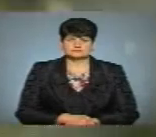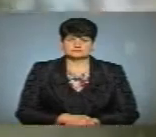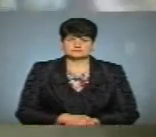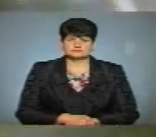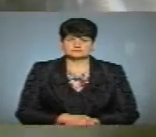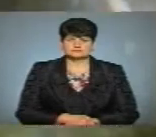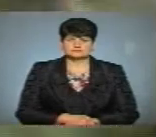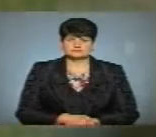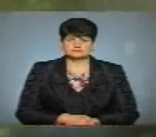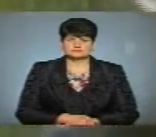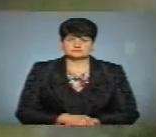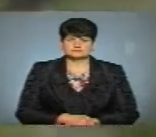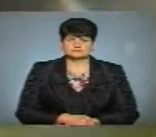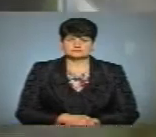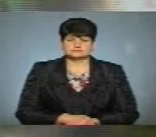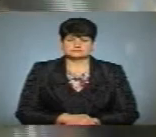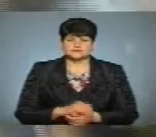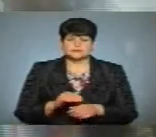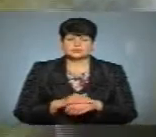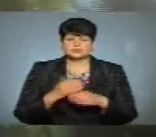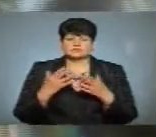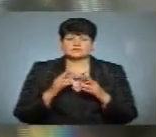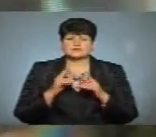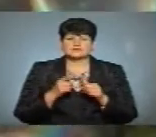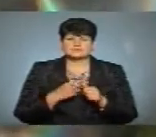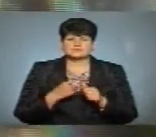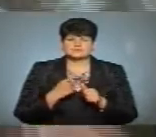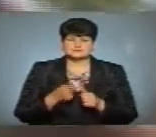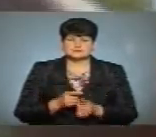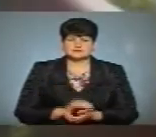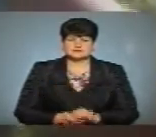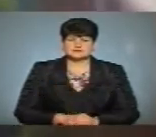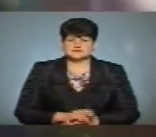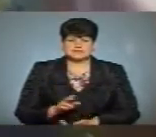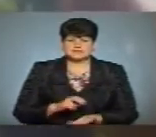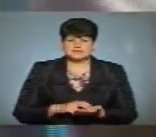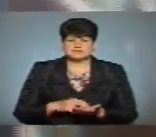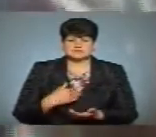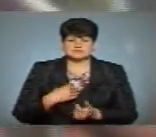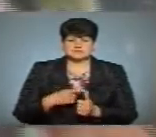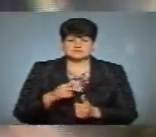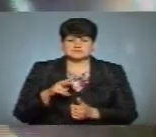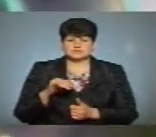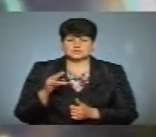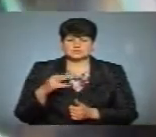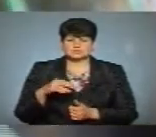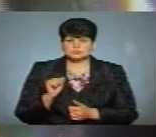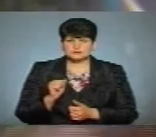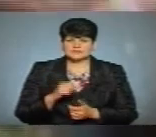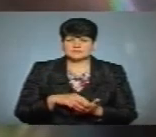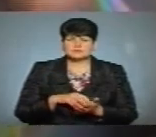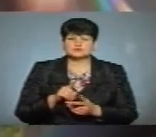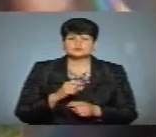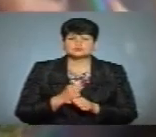Як тебе звати? Добрий день, як тебе звати, дівчинко? Не бійся, мене Люда звати, добре? Нічого не бійся, що ти